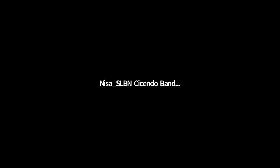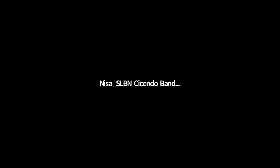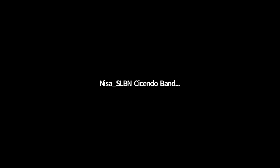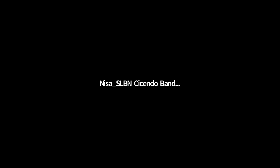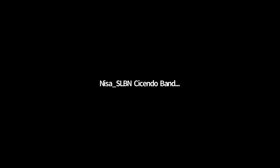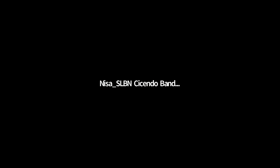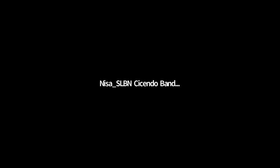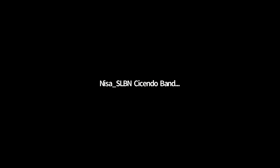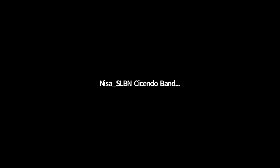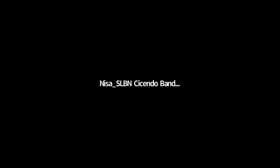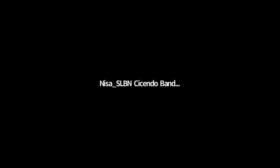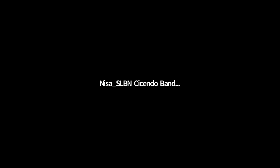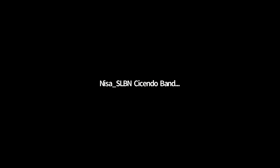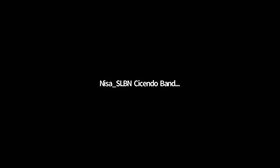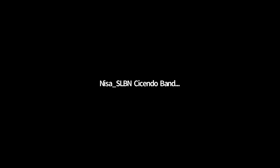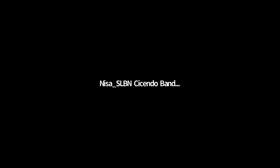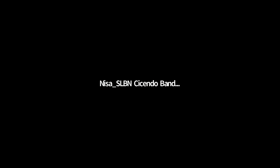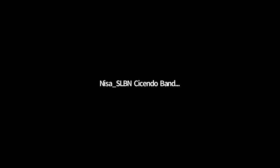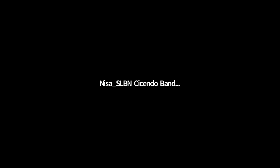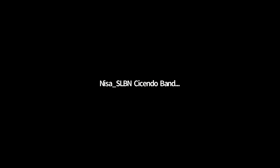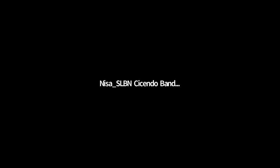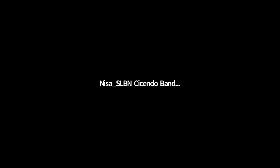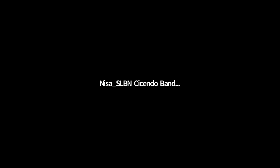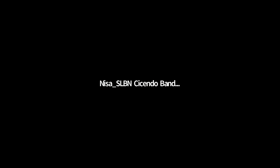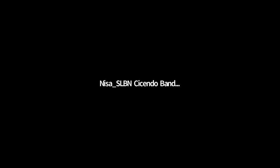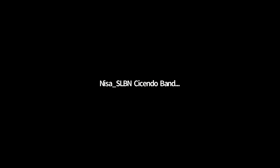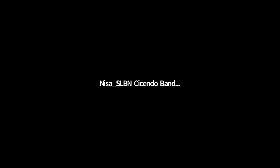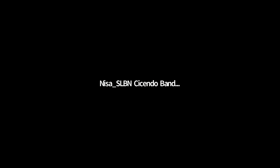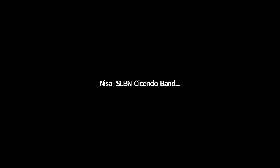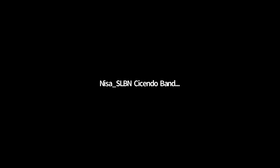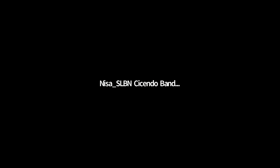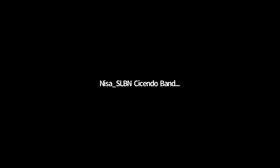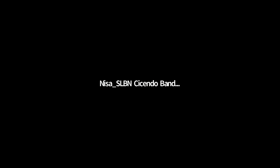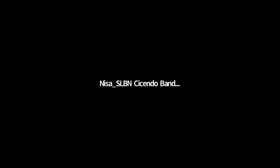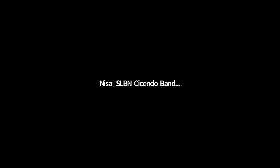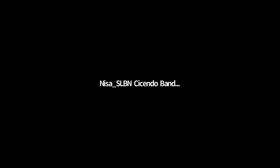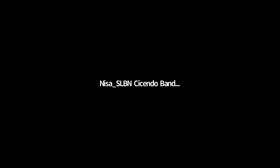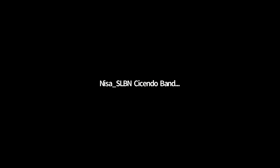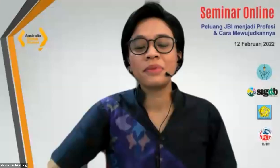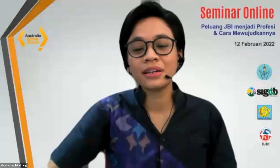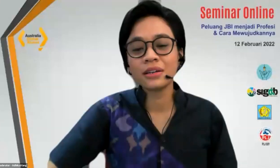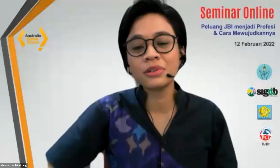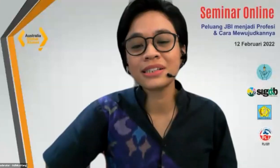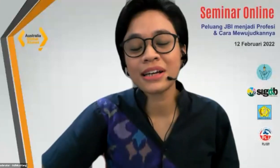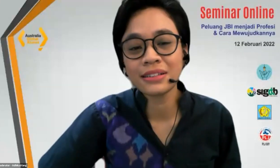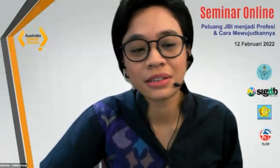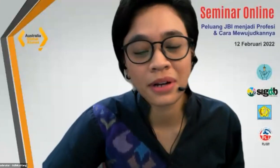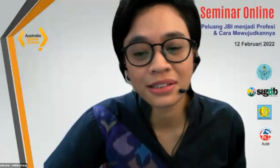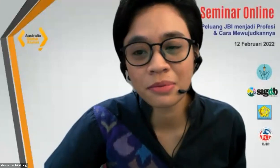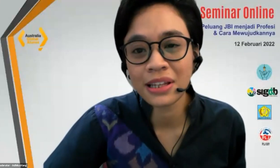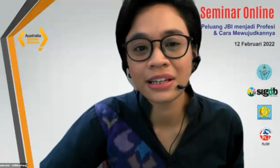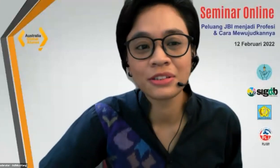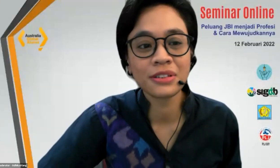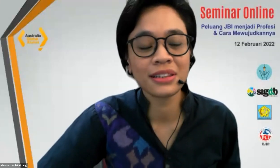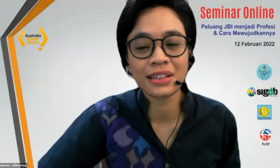terlaksana di Bandung mudah-mudahan Adi bisa mengerahkan teman-teman dulunya yang ada di kota Bandung enggak baik Iman akan